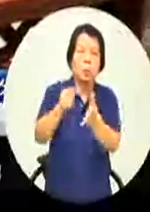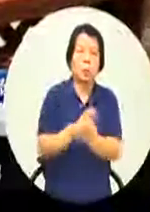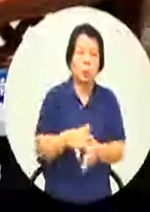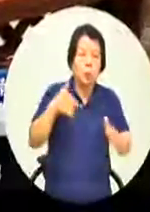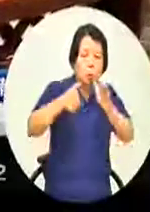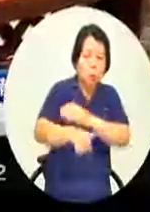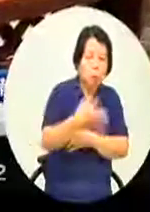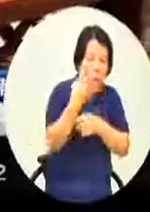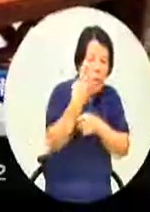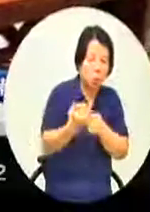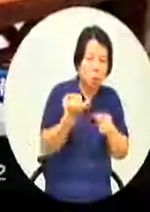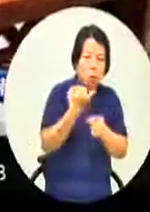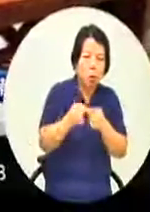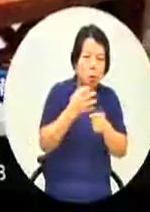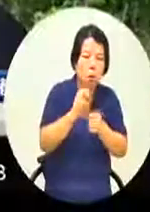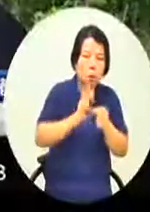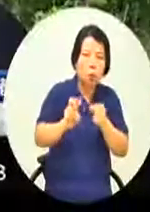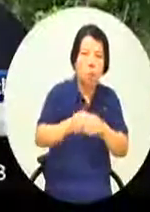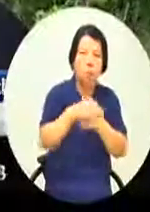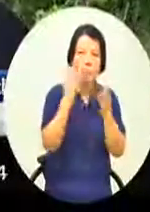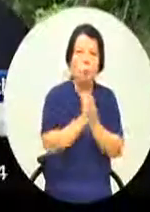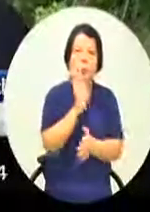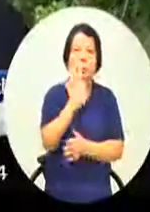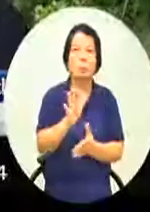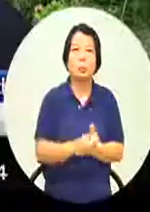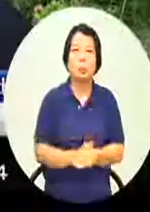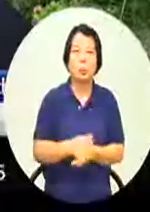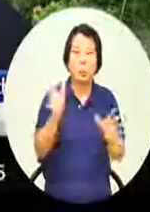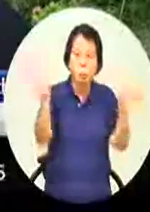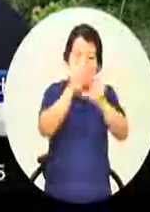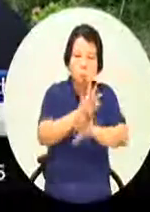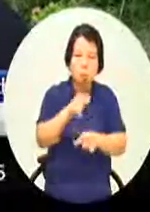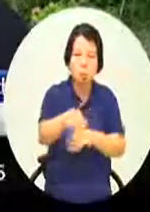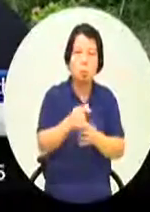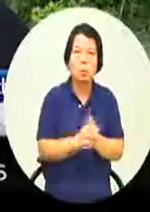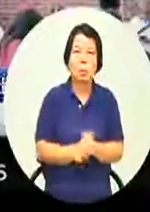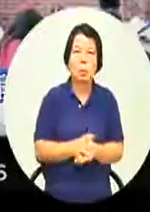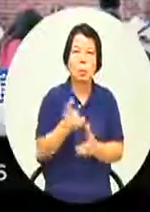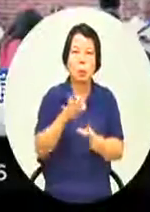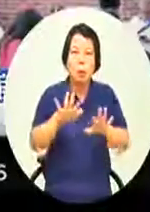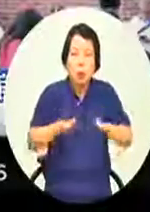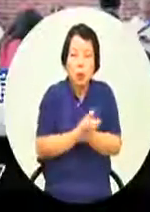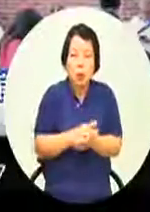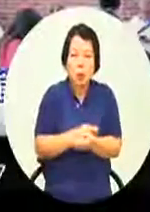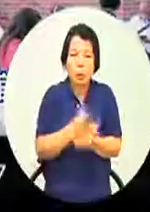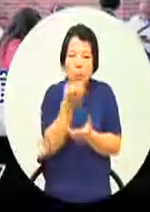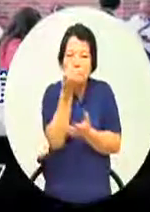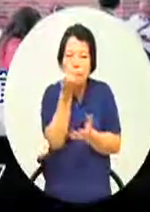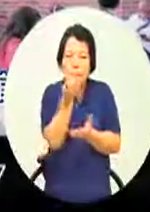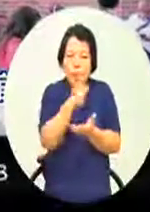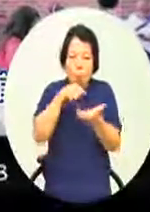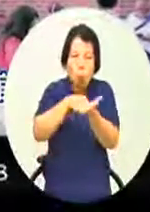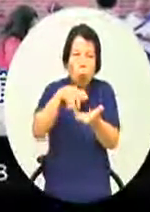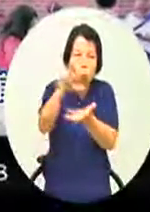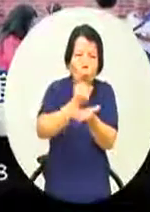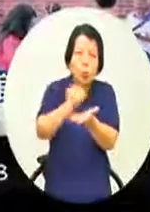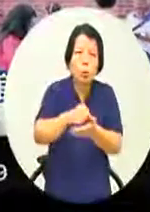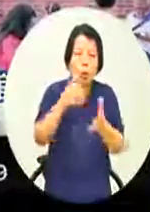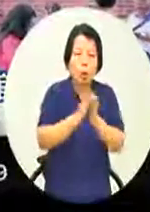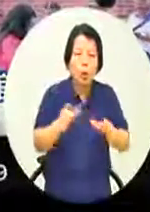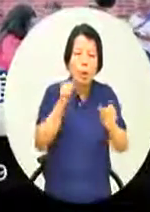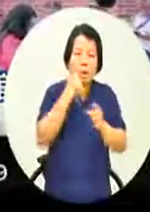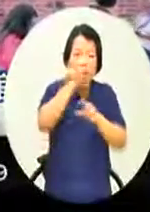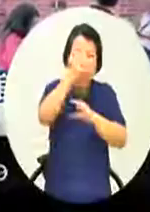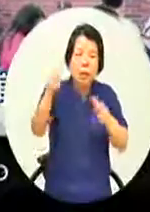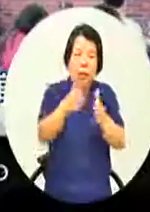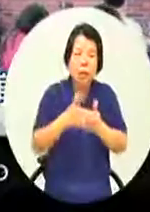几分钟吧，还20分钟，都一直都有。 因为晚上除了稀有怪比较多啊。 白天就能抓到一堆宝，馆内和馆